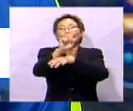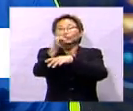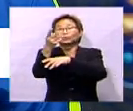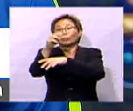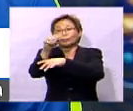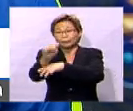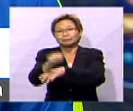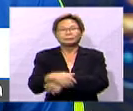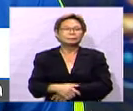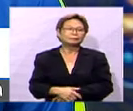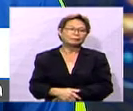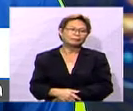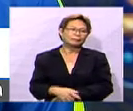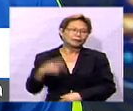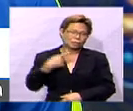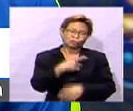dah mula